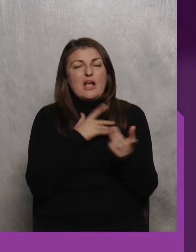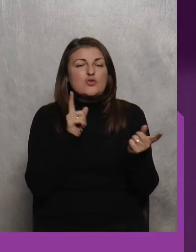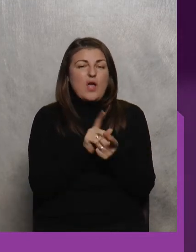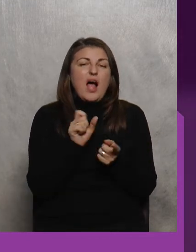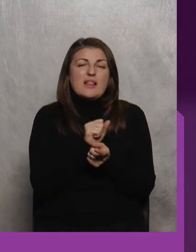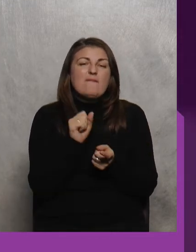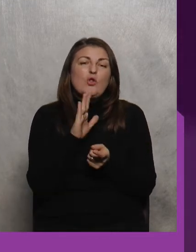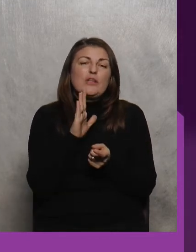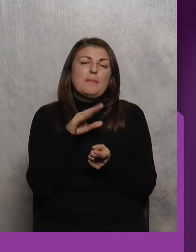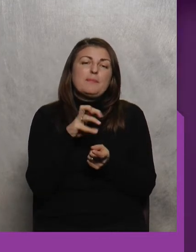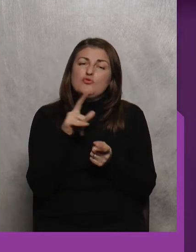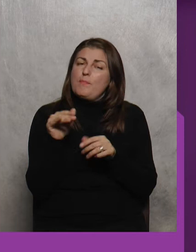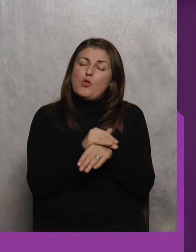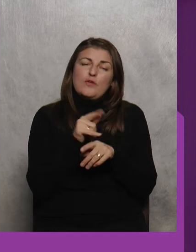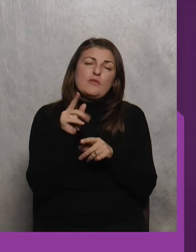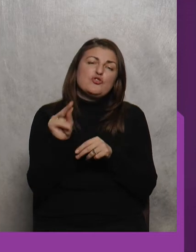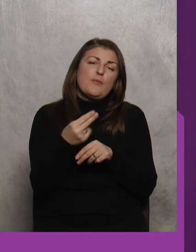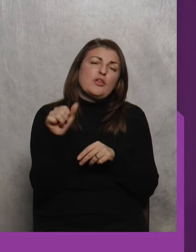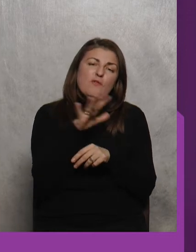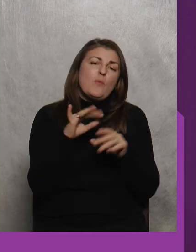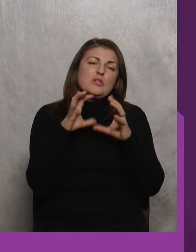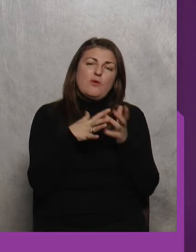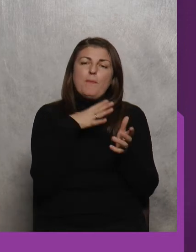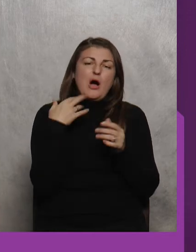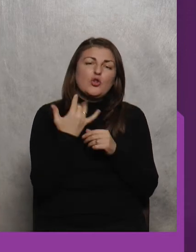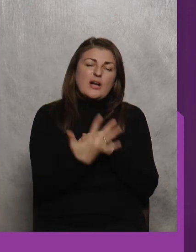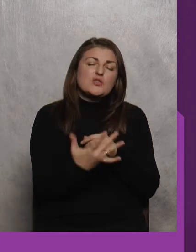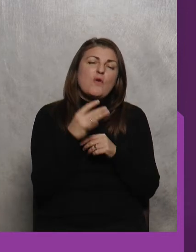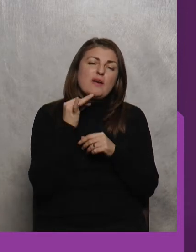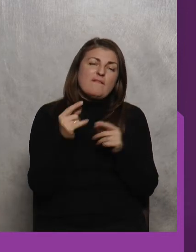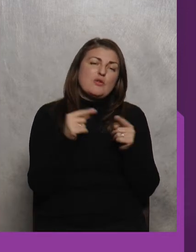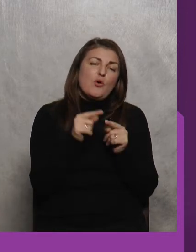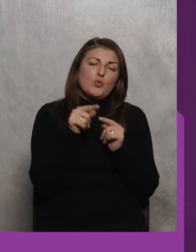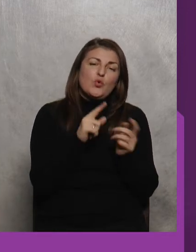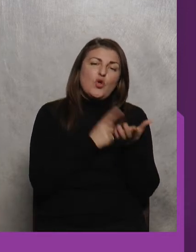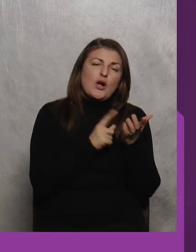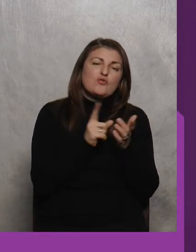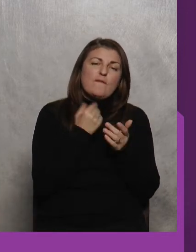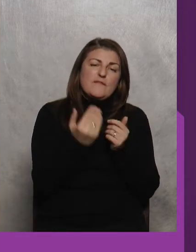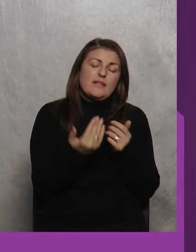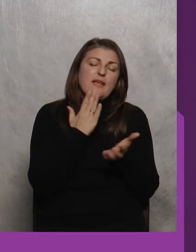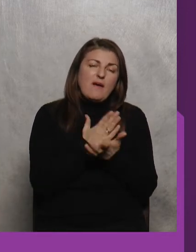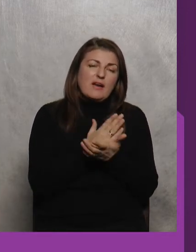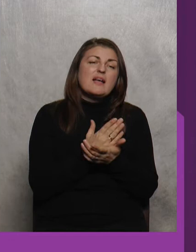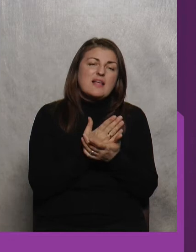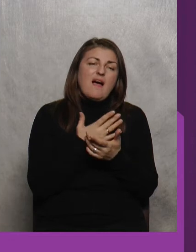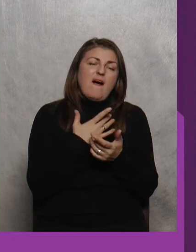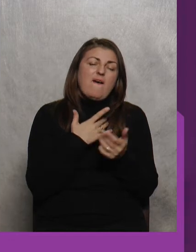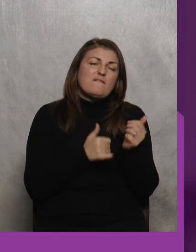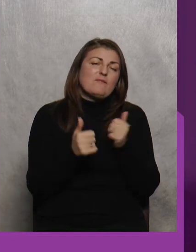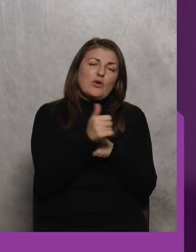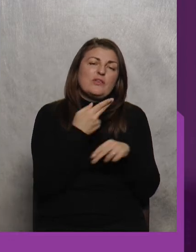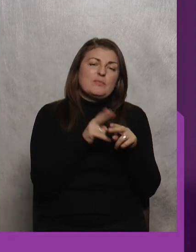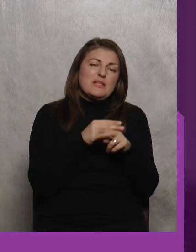але Володимир Мішусін молодець, він чемпіон Європи і світу багаторазовий, і відповідно і тут доказує, що він є фаворитом цієї